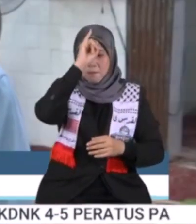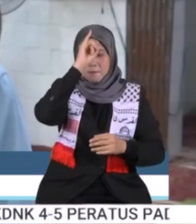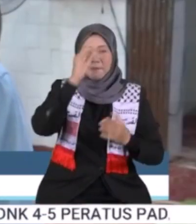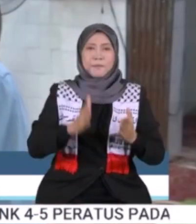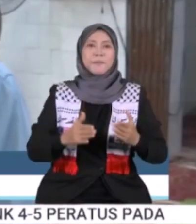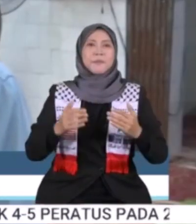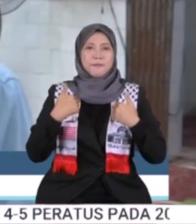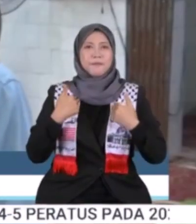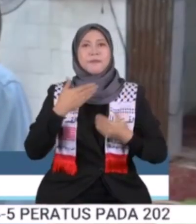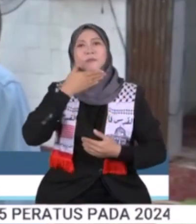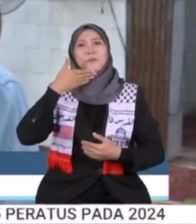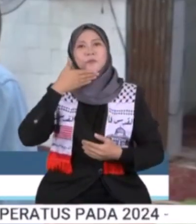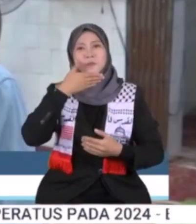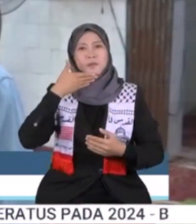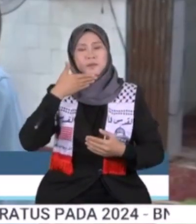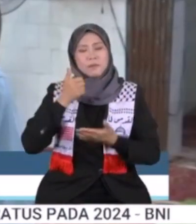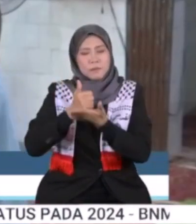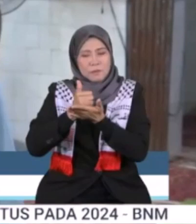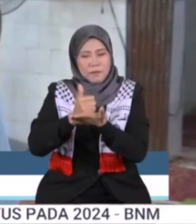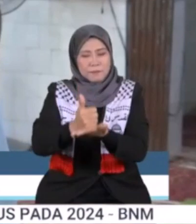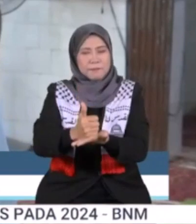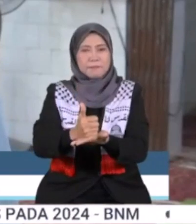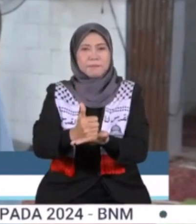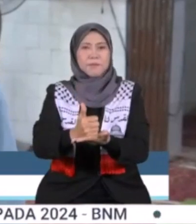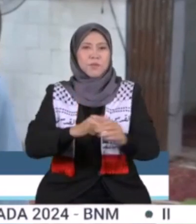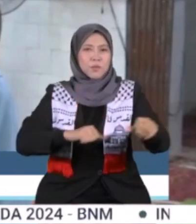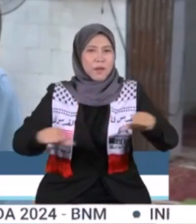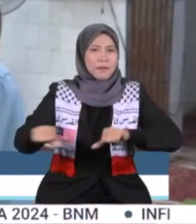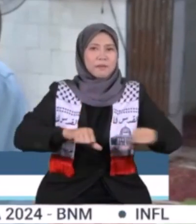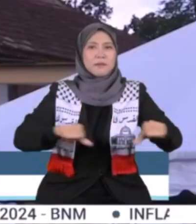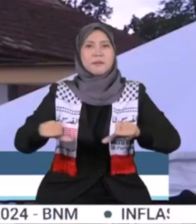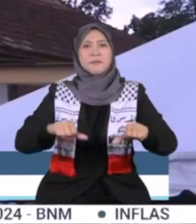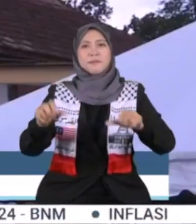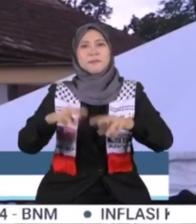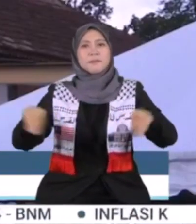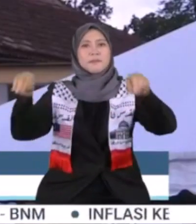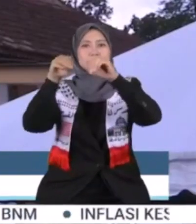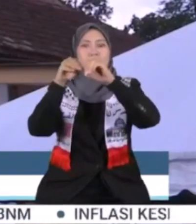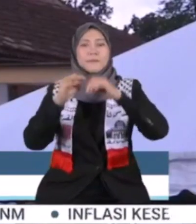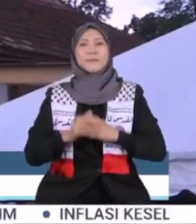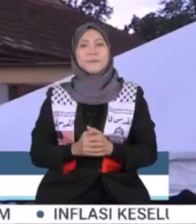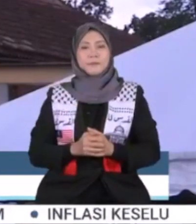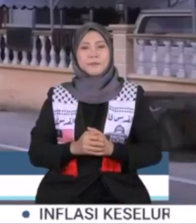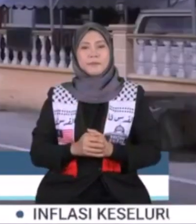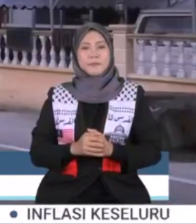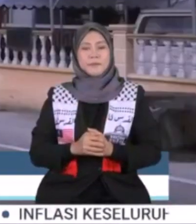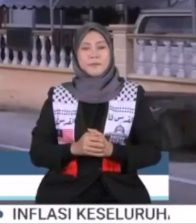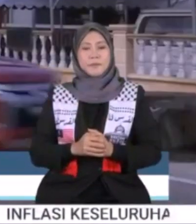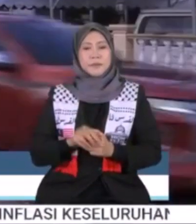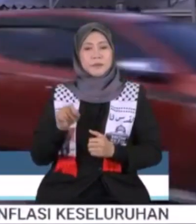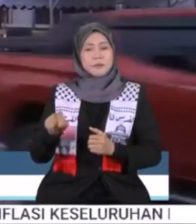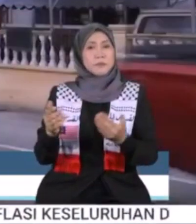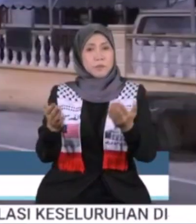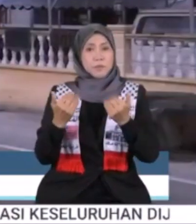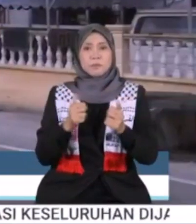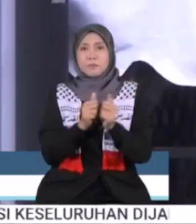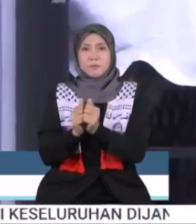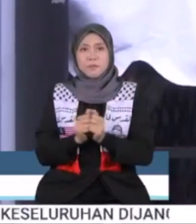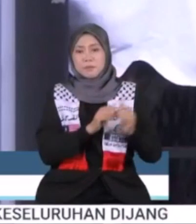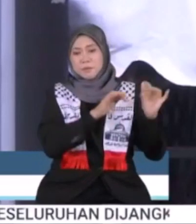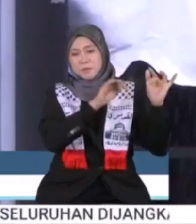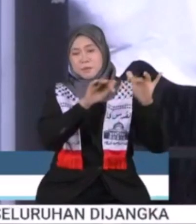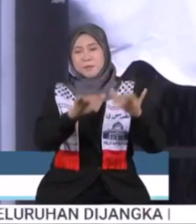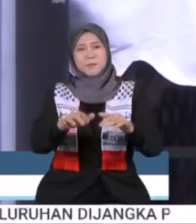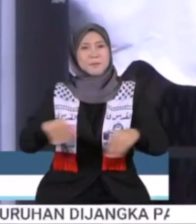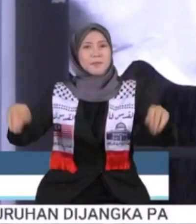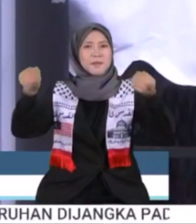ni lah untuk membantulah menggerakkan masjid ni. Jadi orang kita, jom sama-sama imarahkan